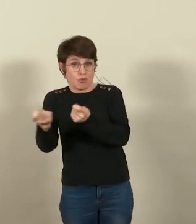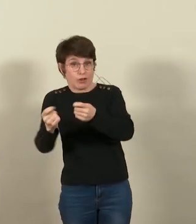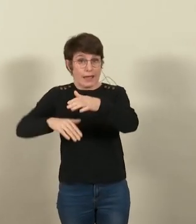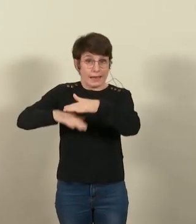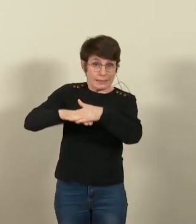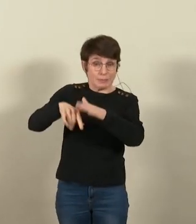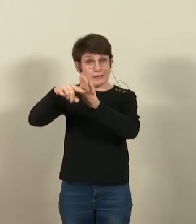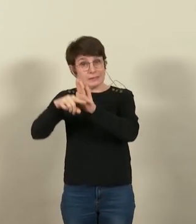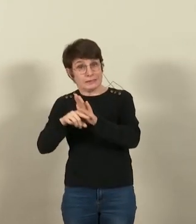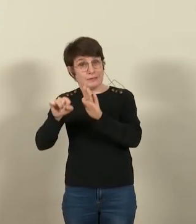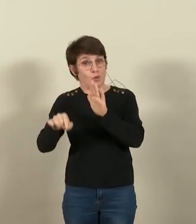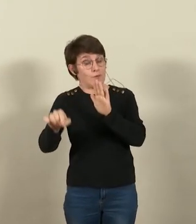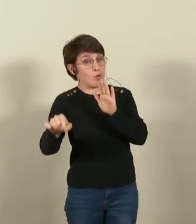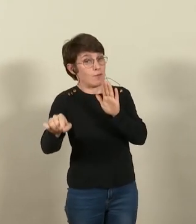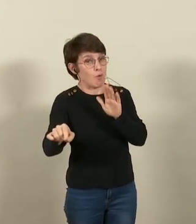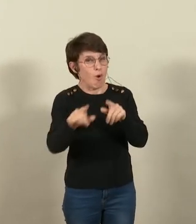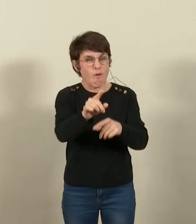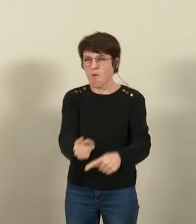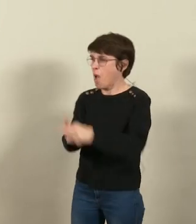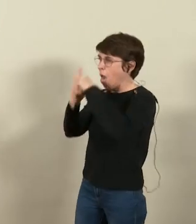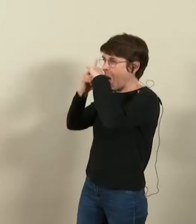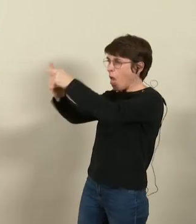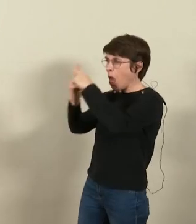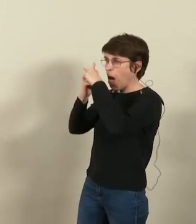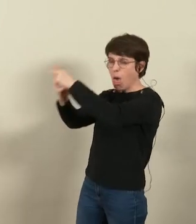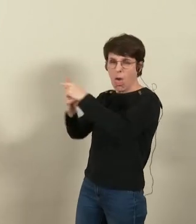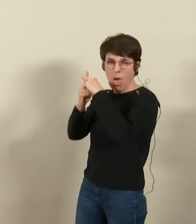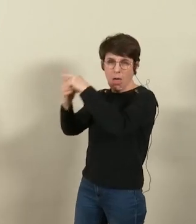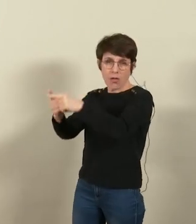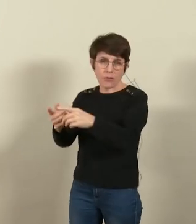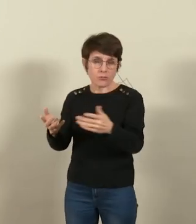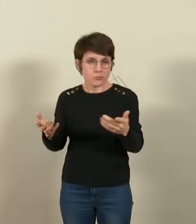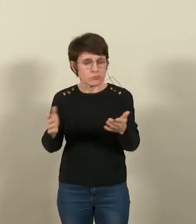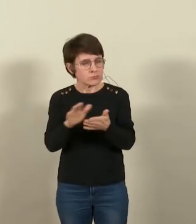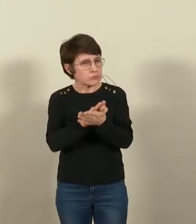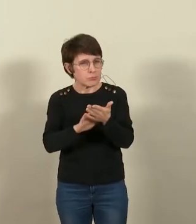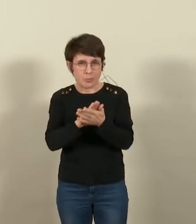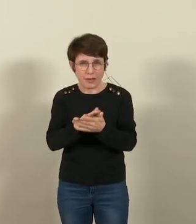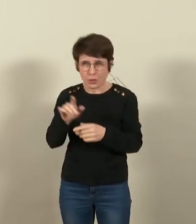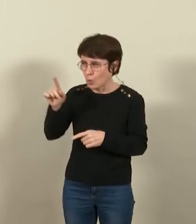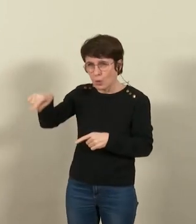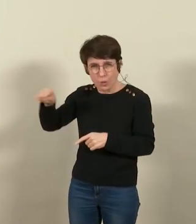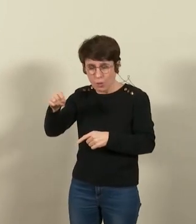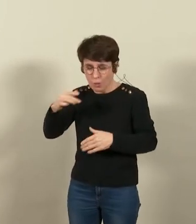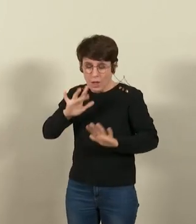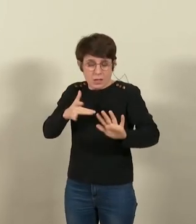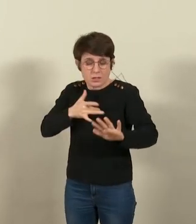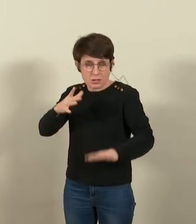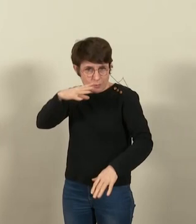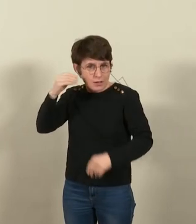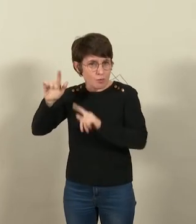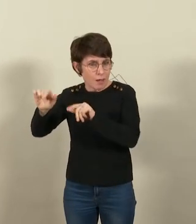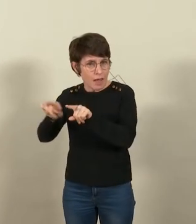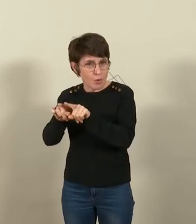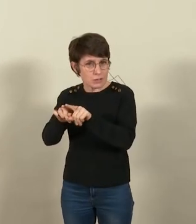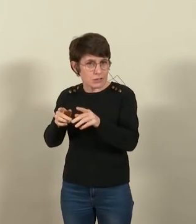l'immigration et qui ont autant de sensibilité humaine que vous les accusés de d'être des extrémiste